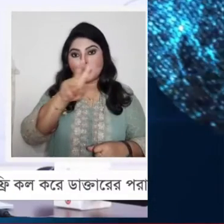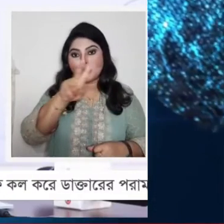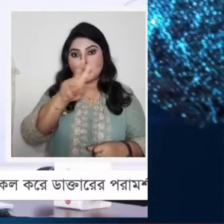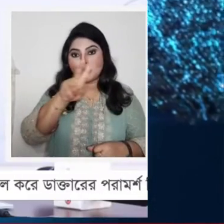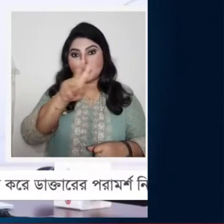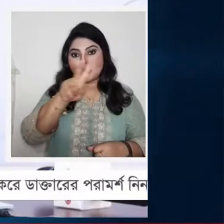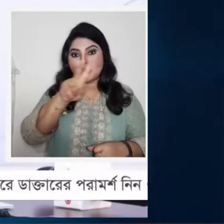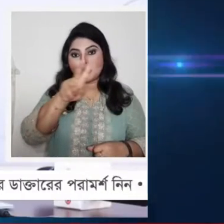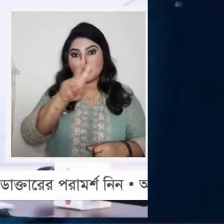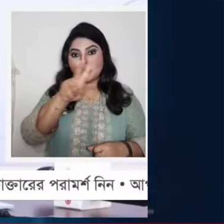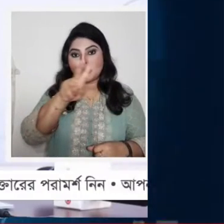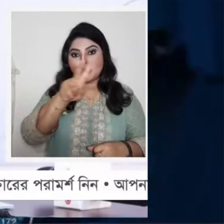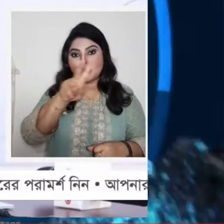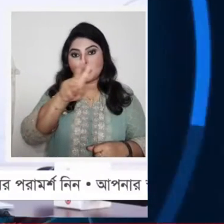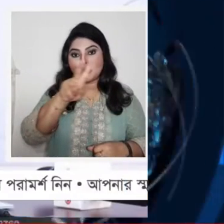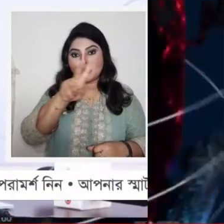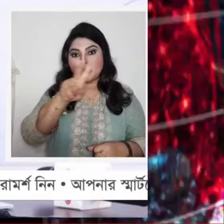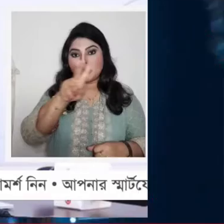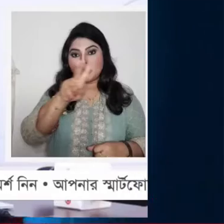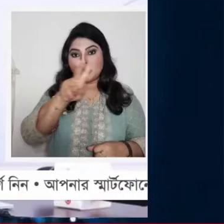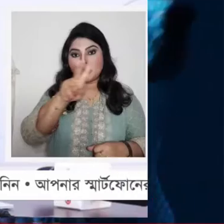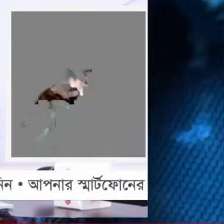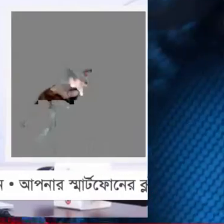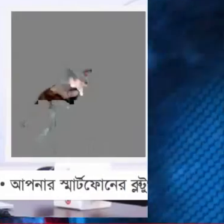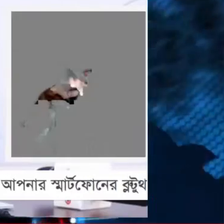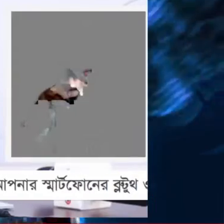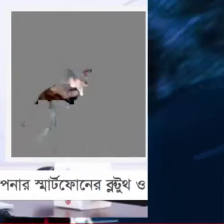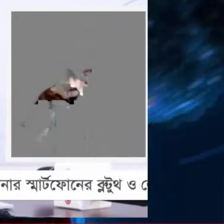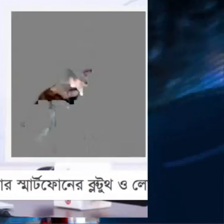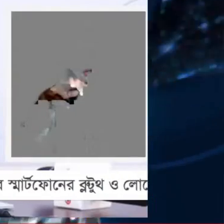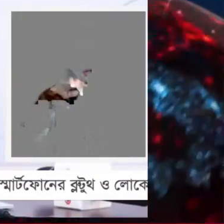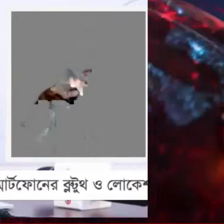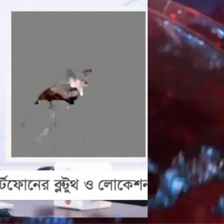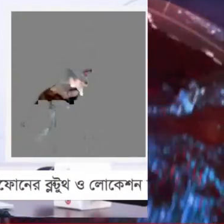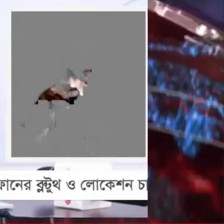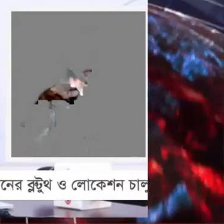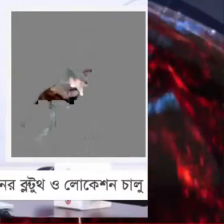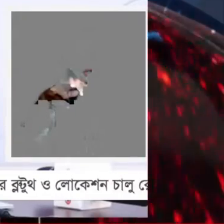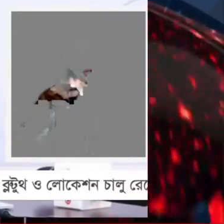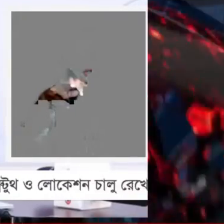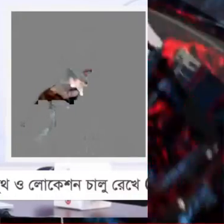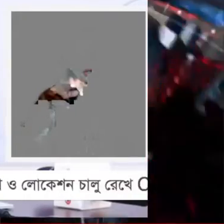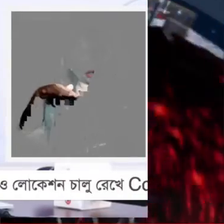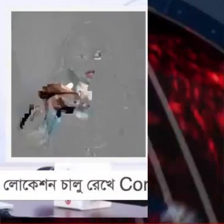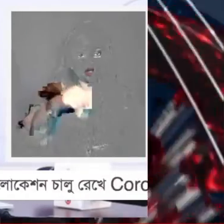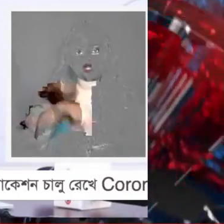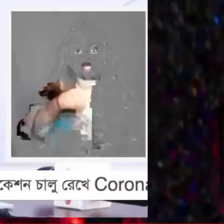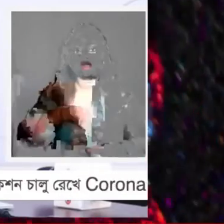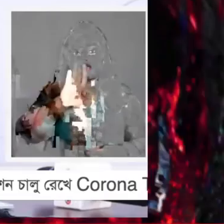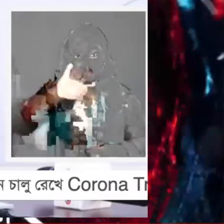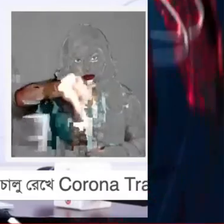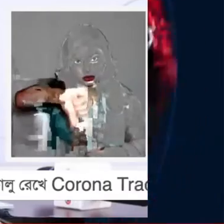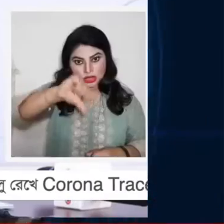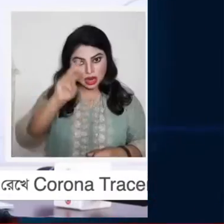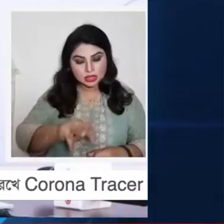12,49,560টি। 24 ঘন্টায় যা নমুনা পরীক্ষা হয়েছে তাতে শনাক্ত হয়েছে 2,611 জন। এ পর্যন্ত শনাক্ত